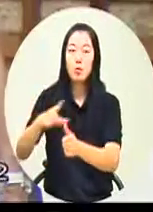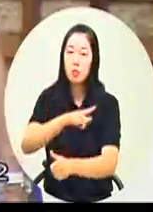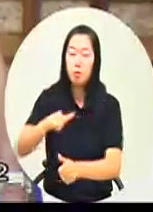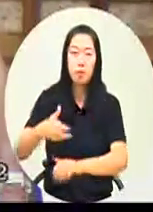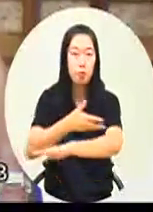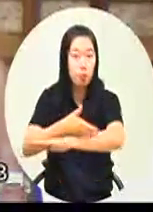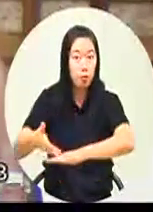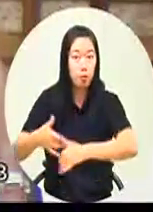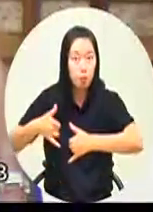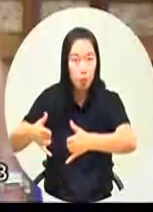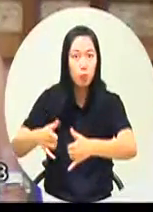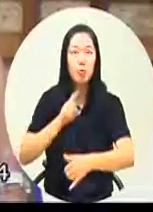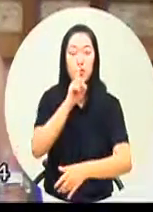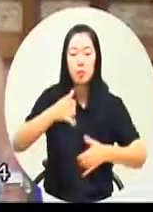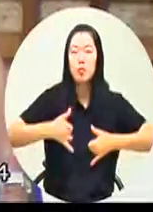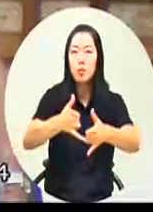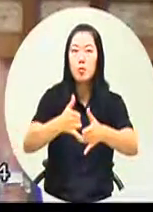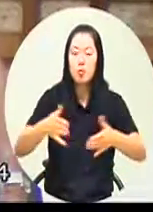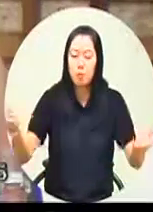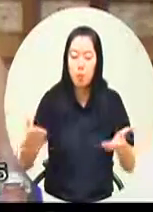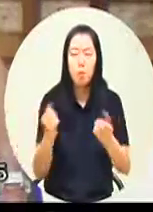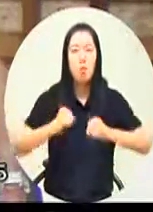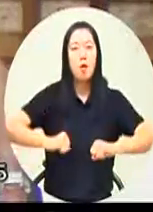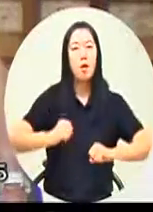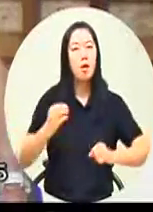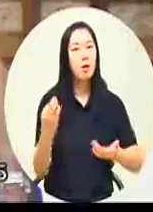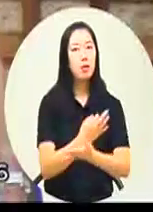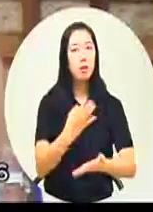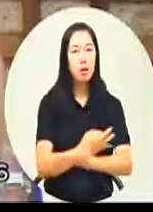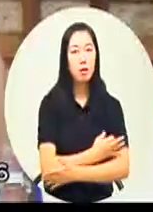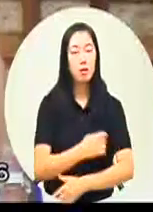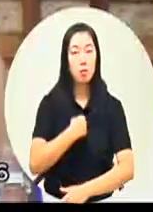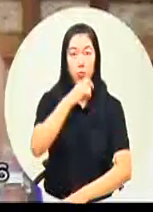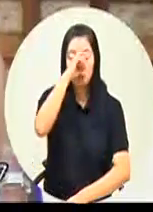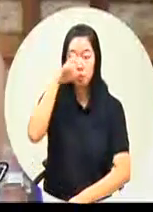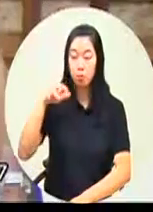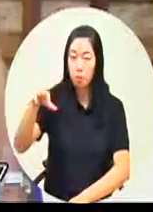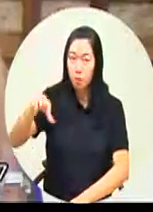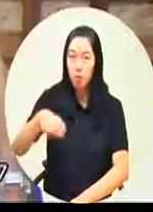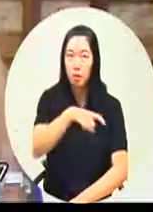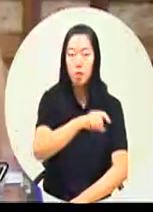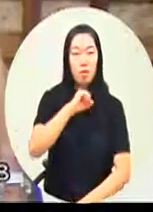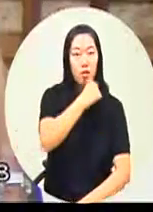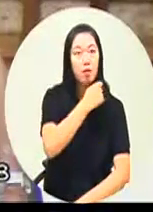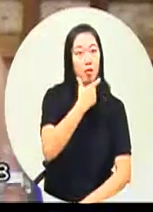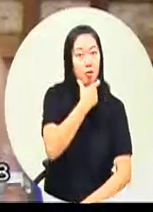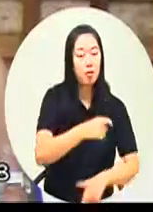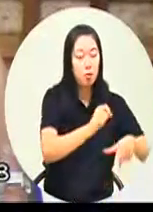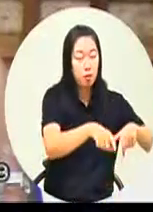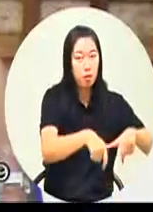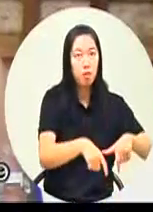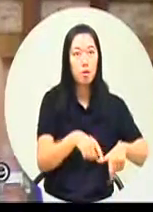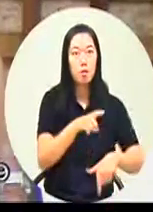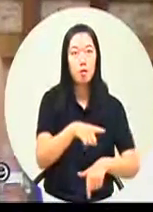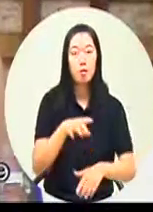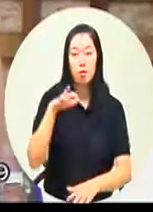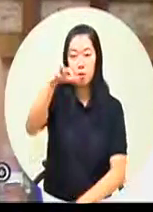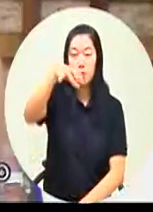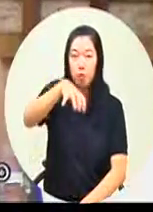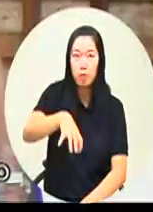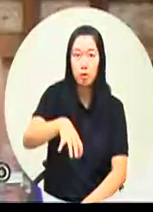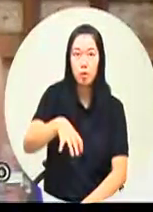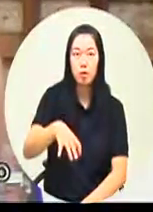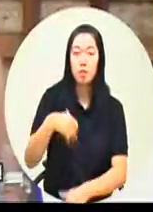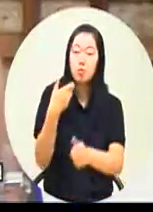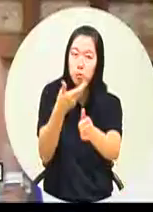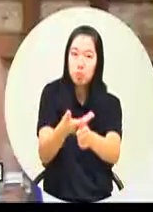中安路，你佮拓宽也无够。我希望因机场佮台糖那个土地都是台糖的。啊，机场呢本身要提